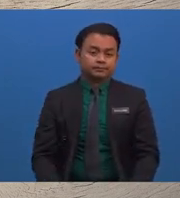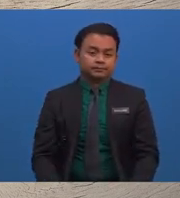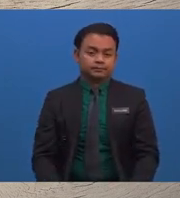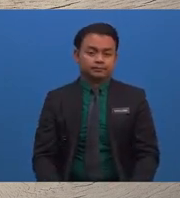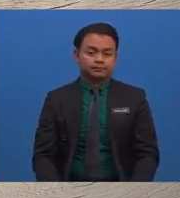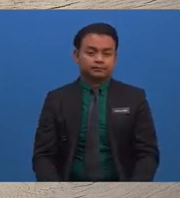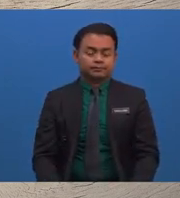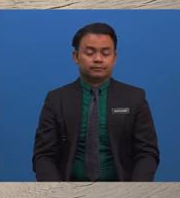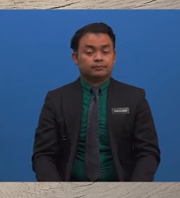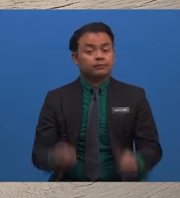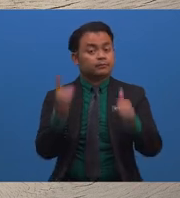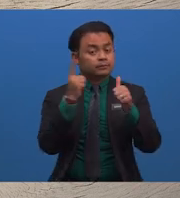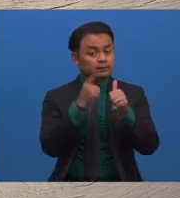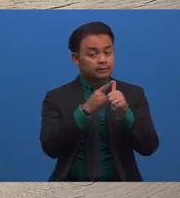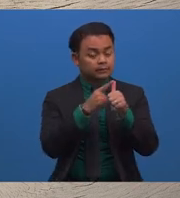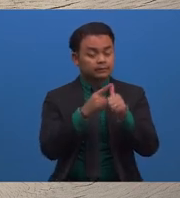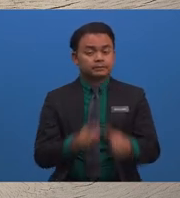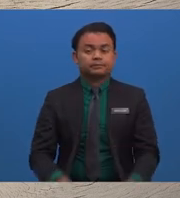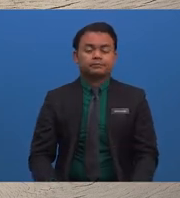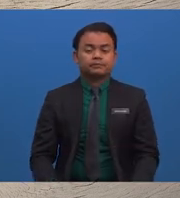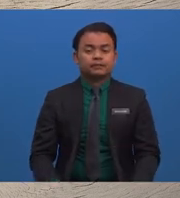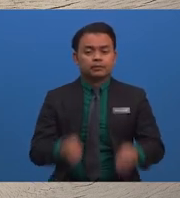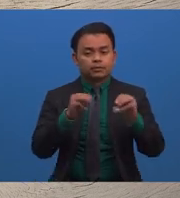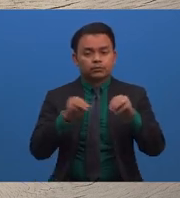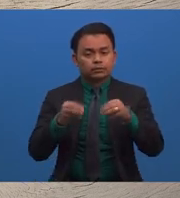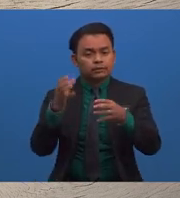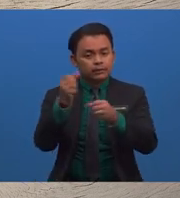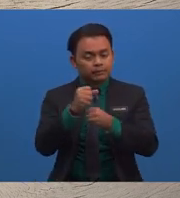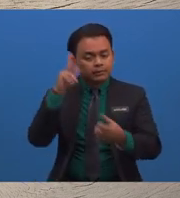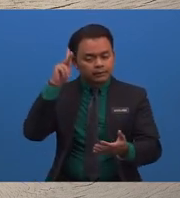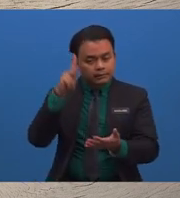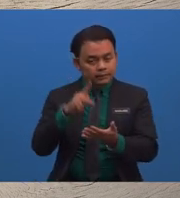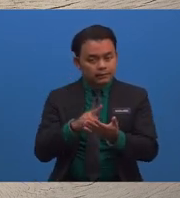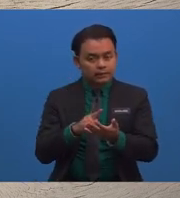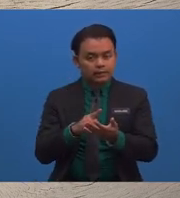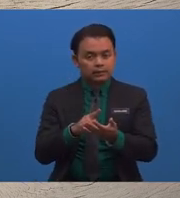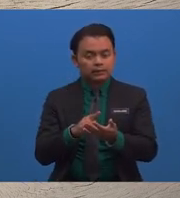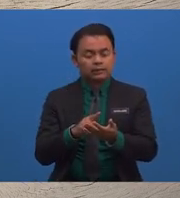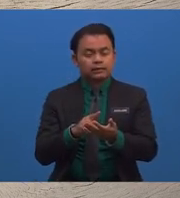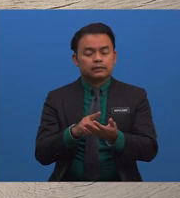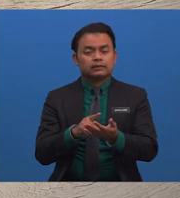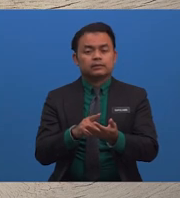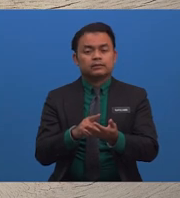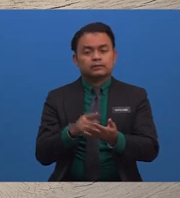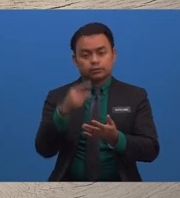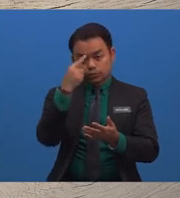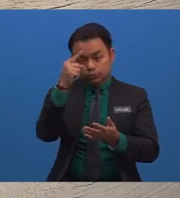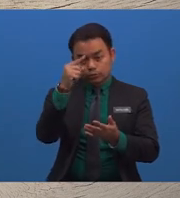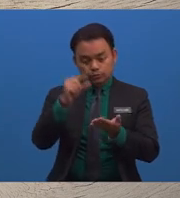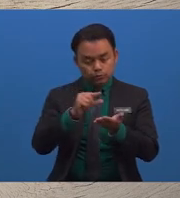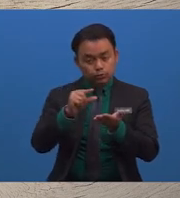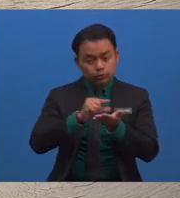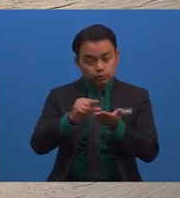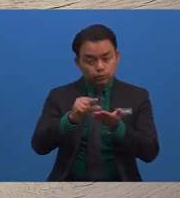iaitu pertama, murid-murid dapat mengenal pasti penggunaan kata ganti nama